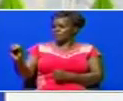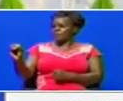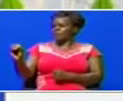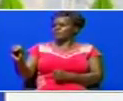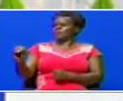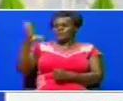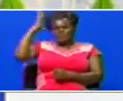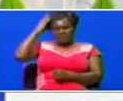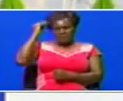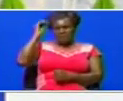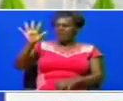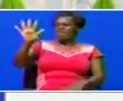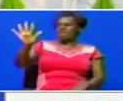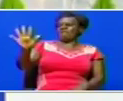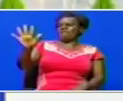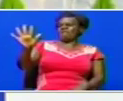Mohamed Dida,